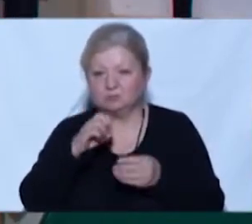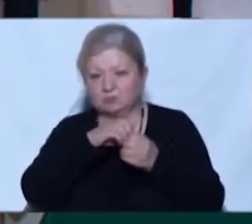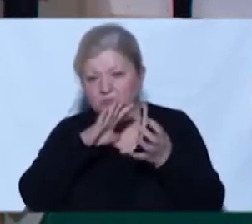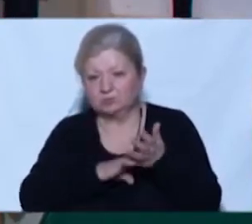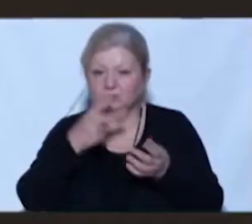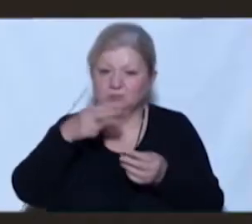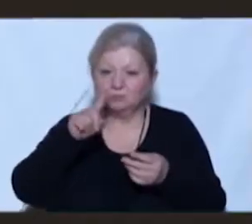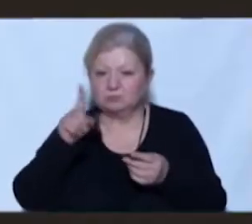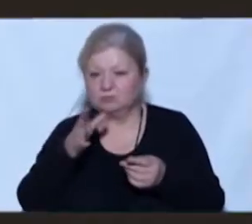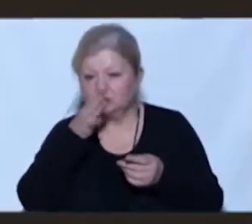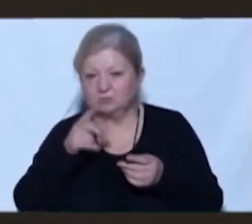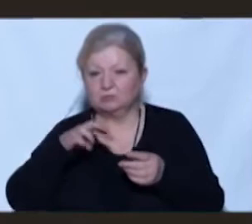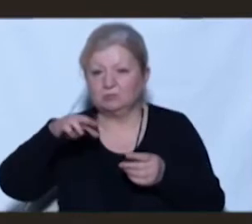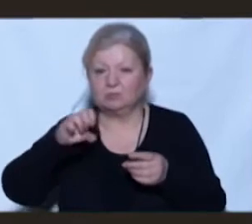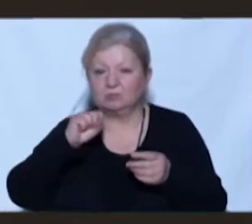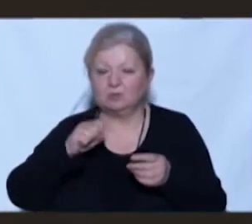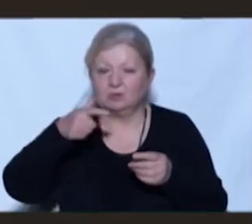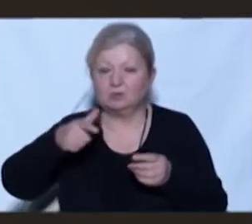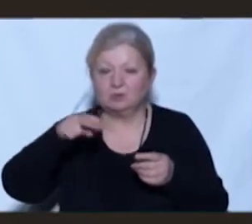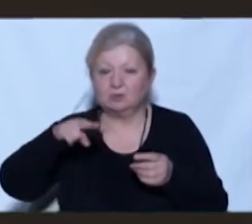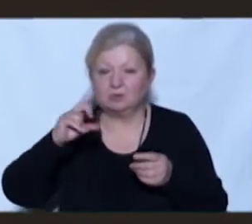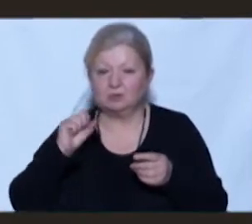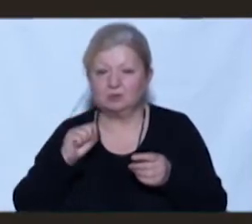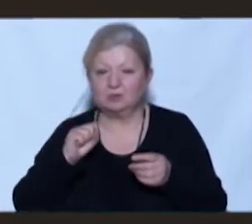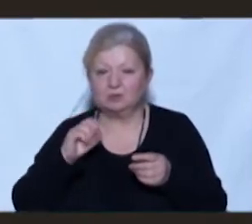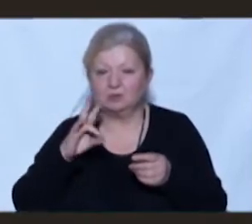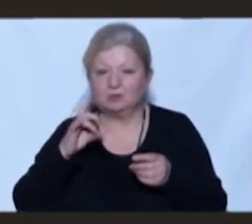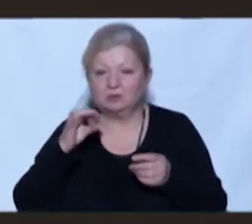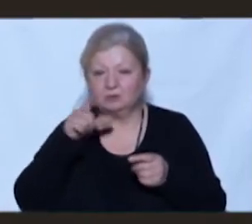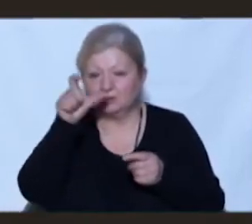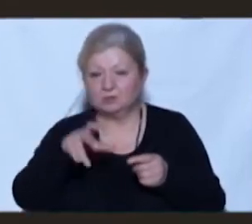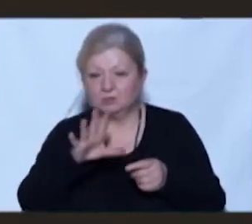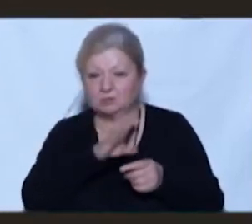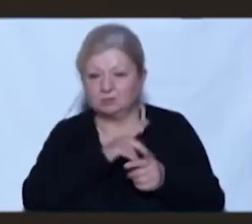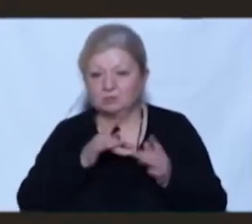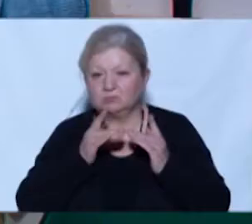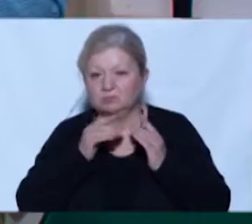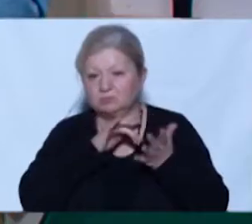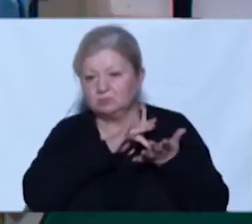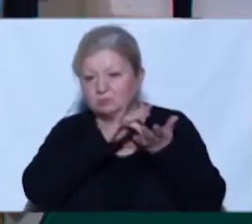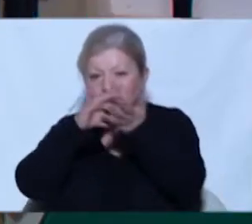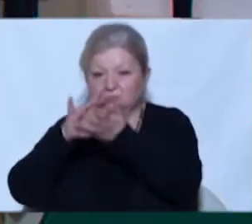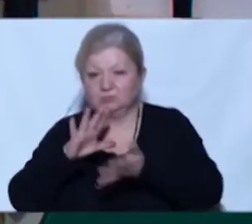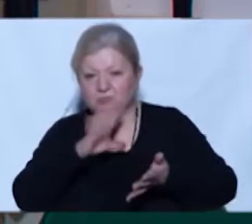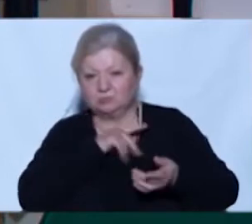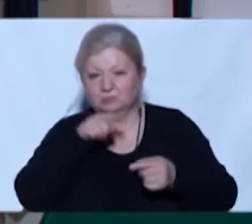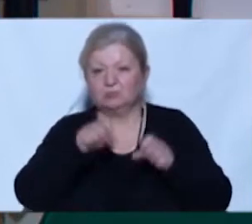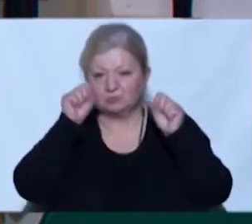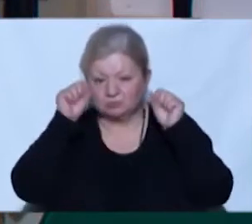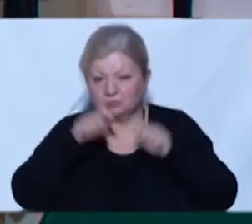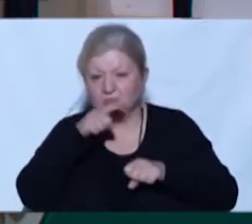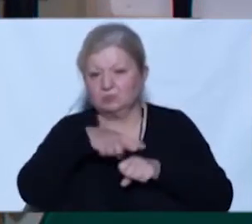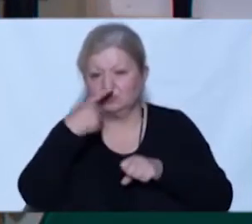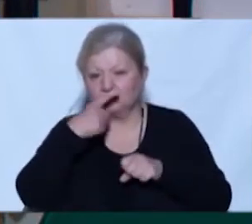1519-21 წლებში მაგელანის მოგზაურობის აღჭურვა და გაგზავნა. Ეს იყო ადამიანი, რომელმაც კიდევ ერთხელ წამოაყენა ის თეორია, რომ სავსებით შესაძლებელი